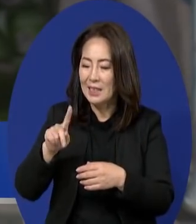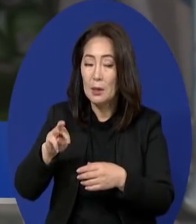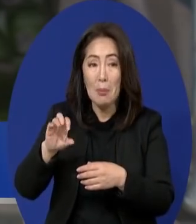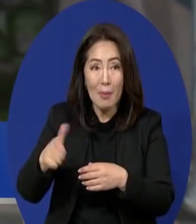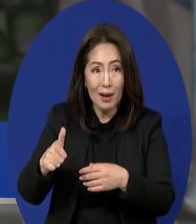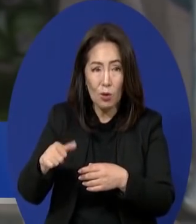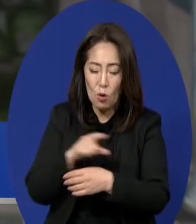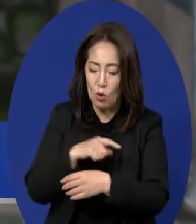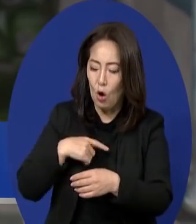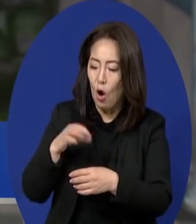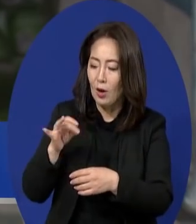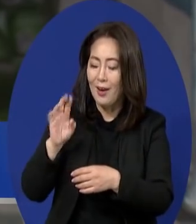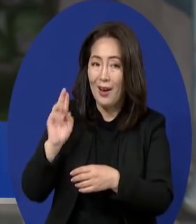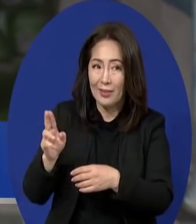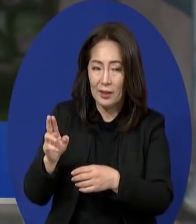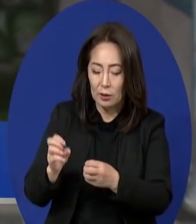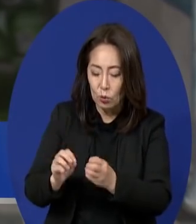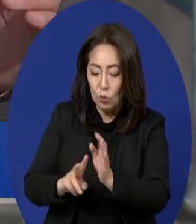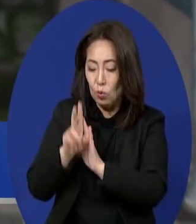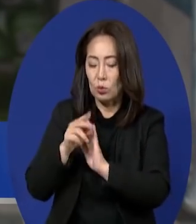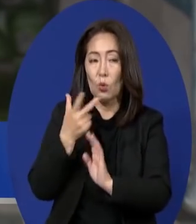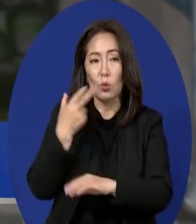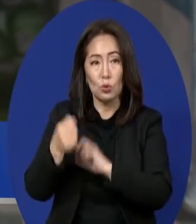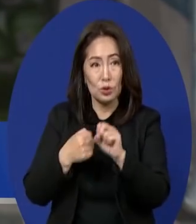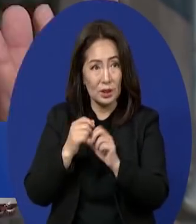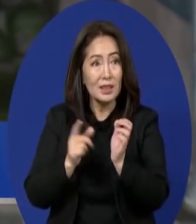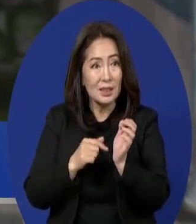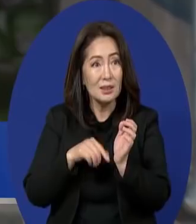өөрөө органикаараа үүсгэд 300 жил шаардлагатай байдаг. За энэ